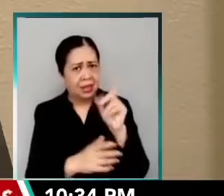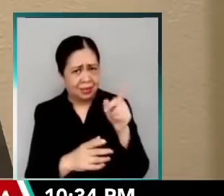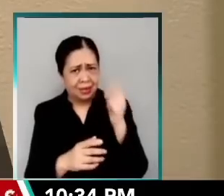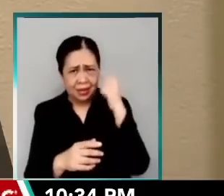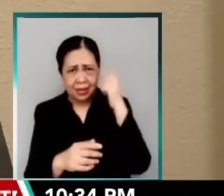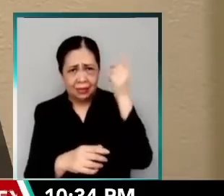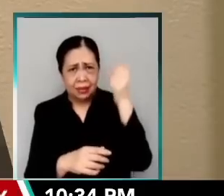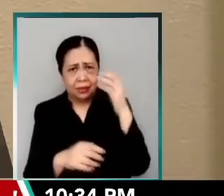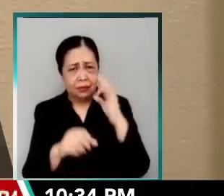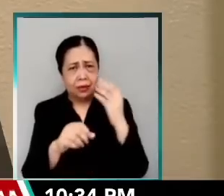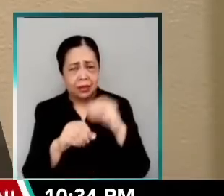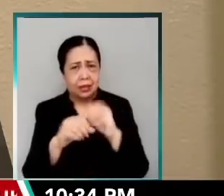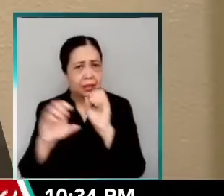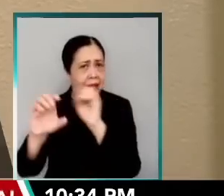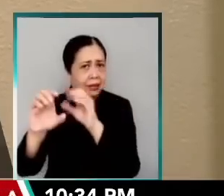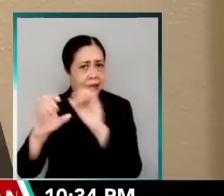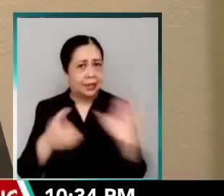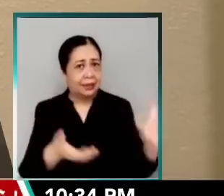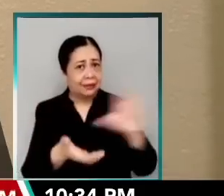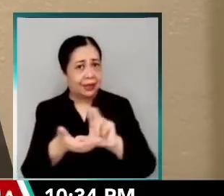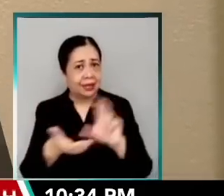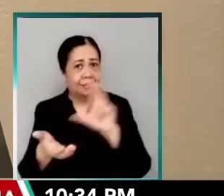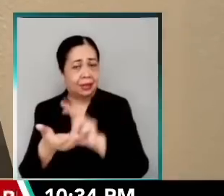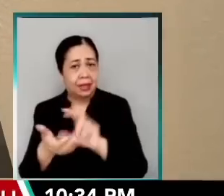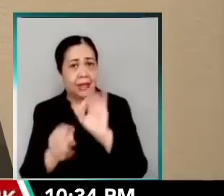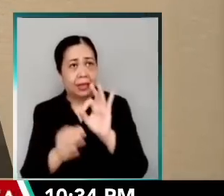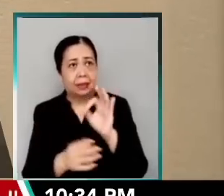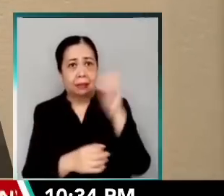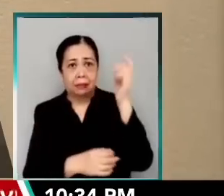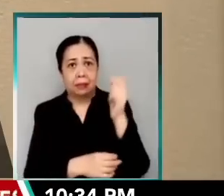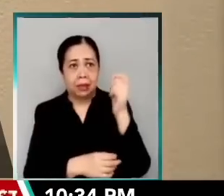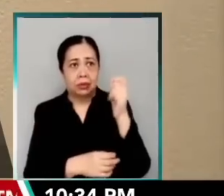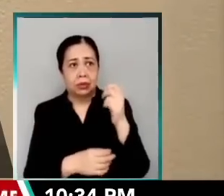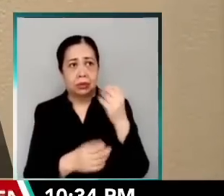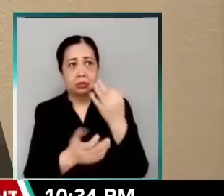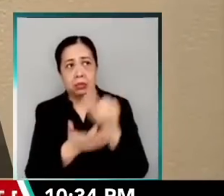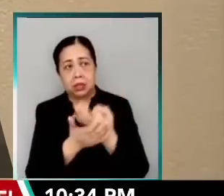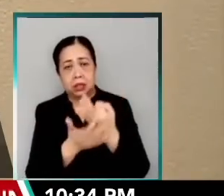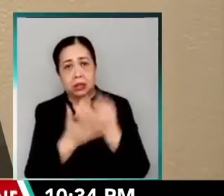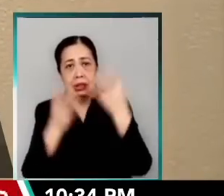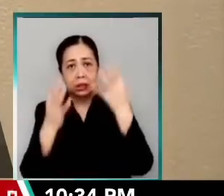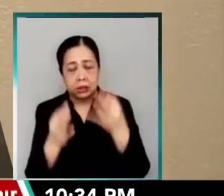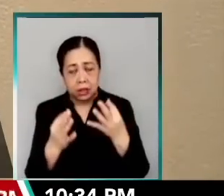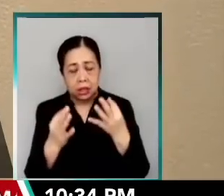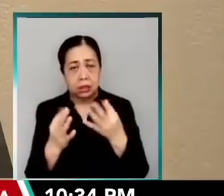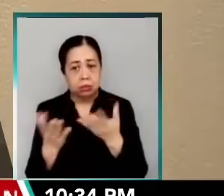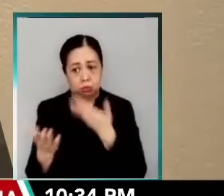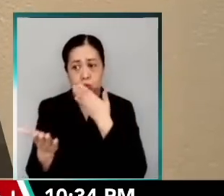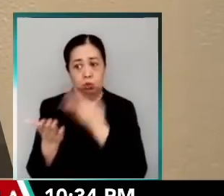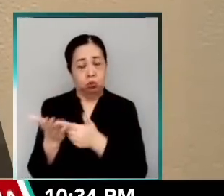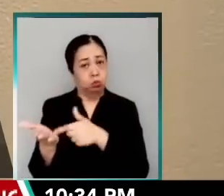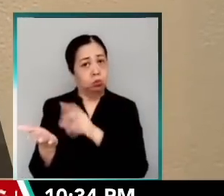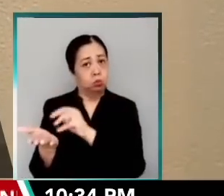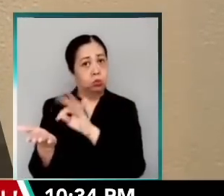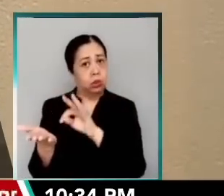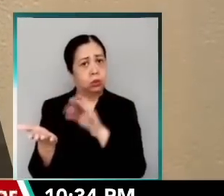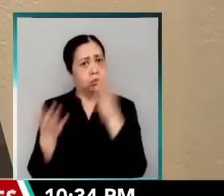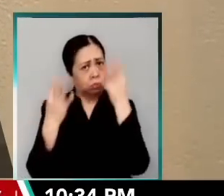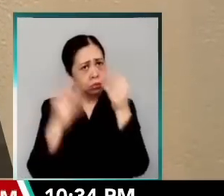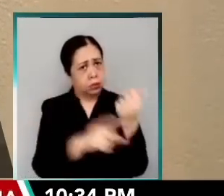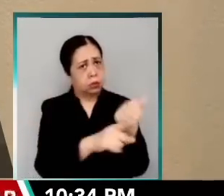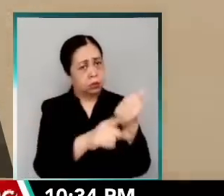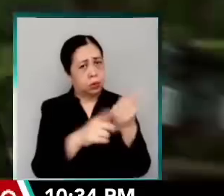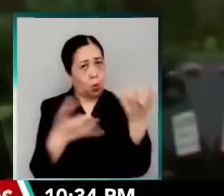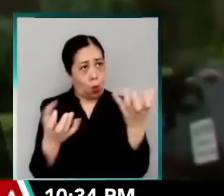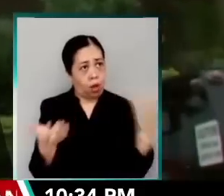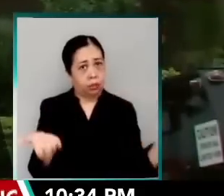they invest. If the pension fund decides that the Maharlika Fund is a good investment, it's up to them if they want to